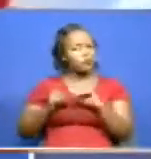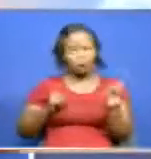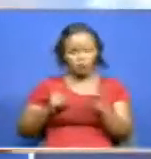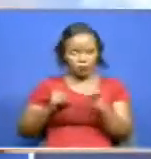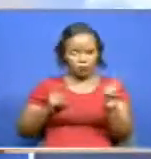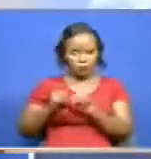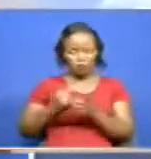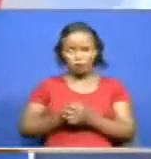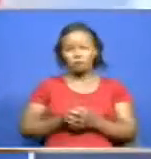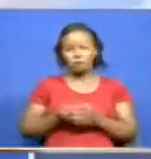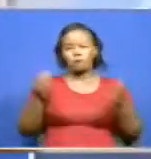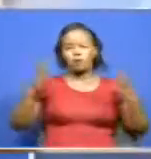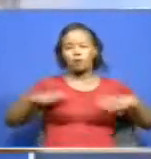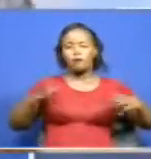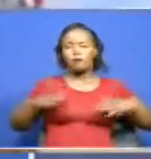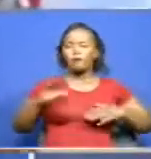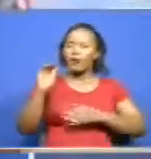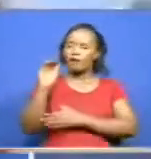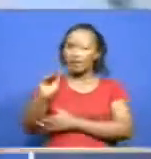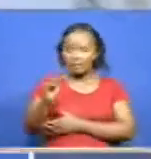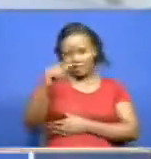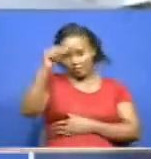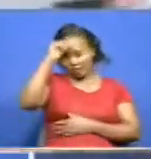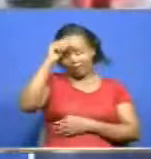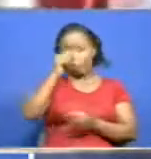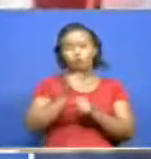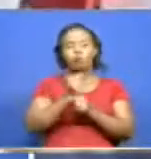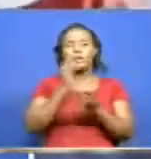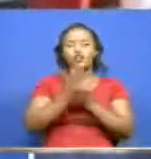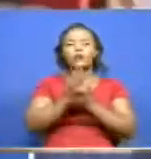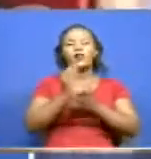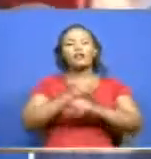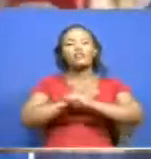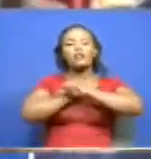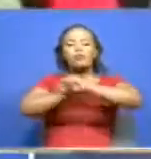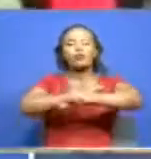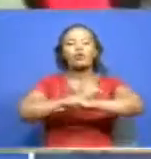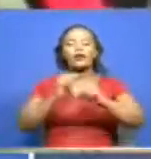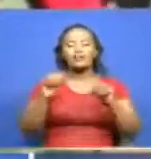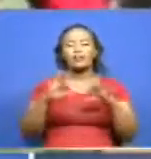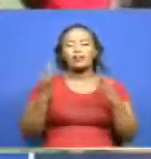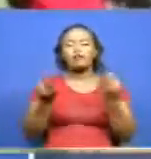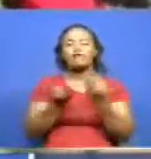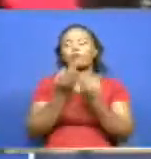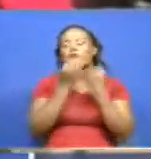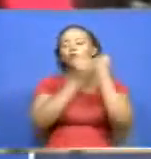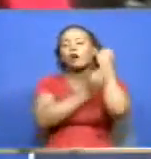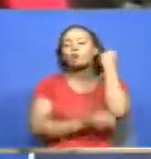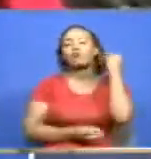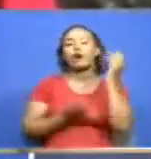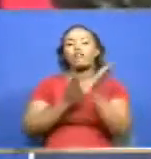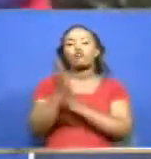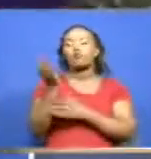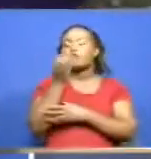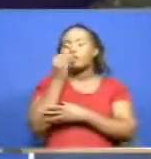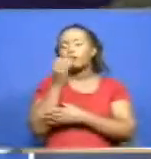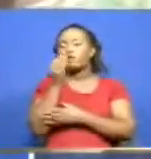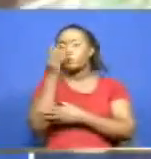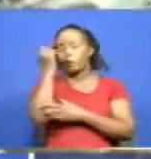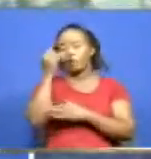Wakazi wametoa wito kwa serikali kukinga familia zisizojiweza kupitia misaada ili kuzuia